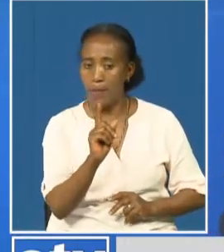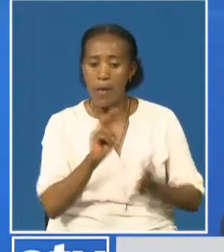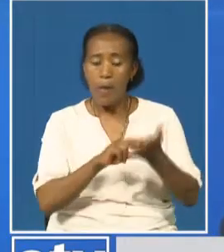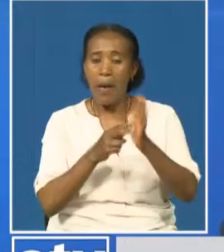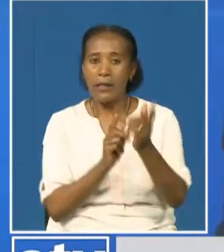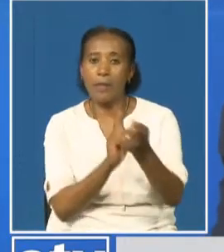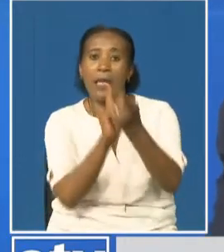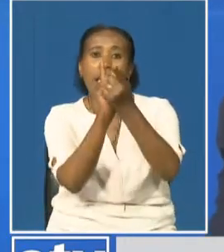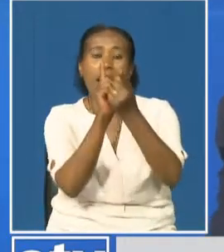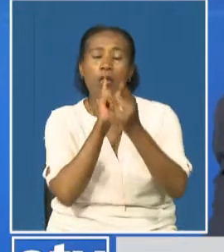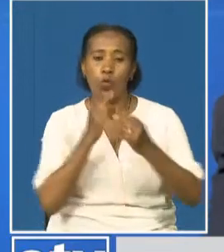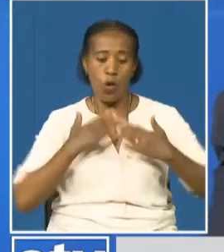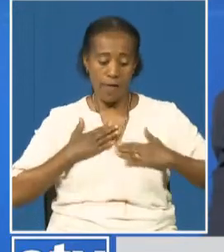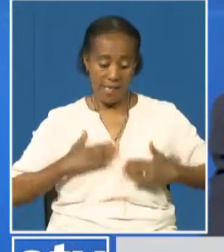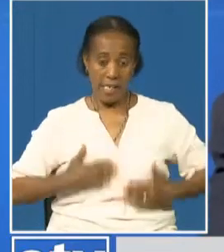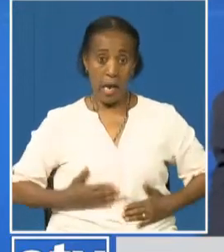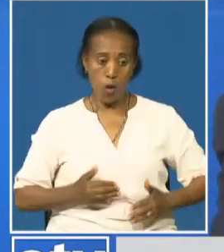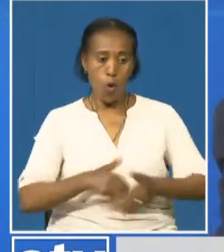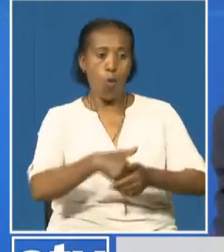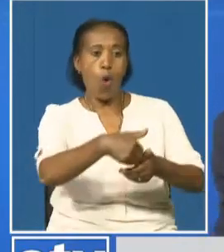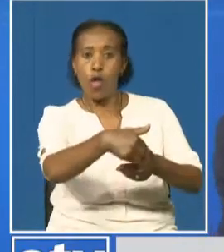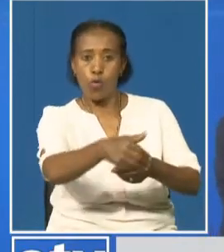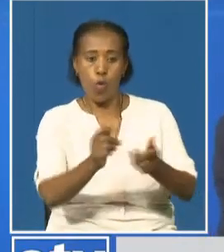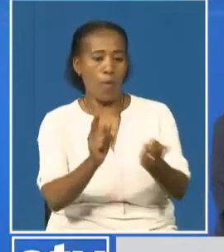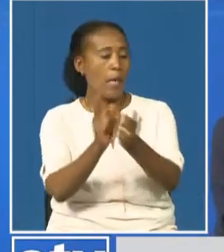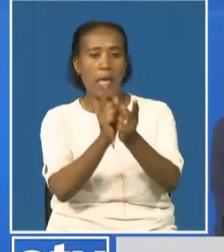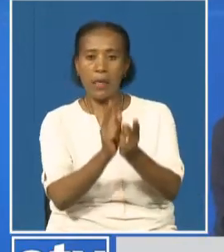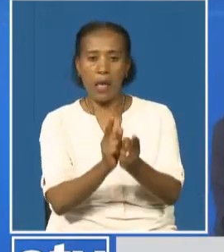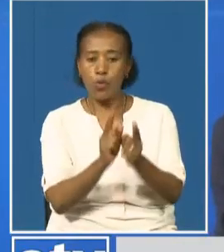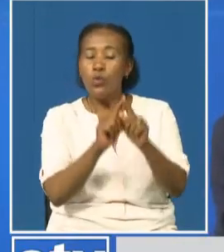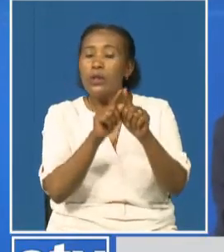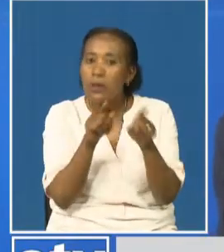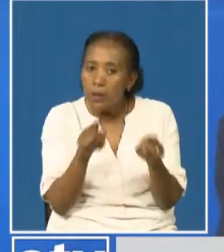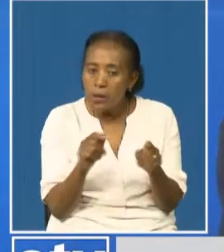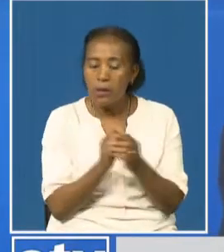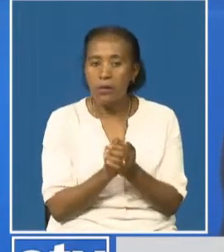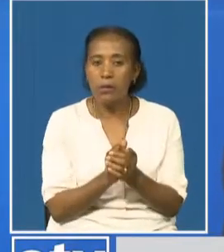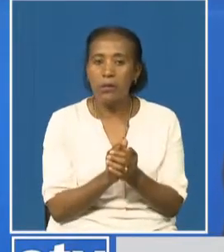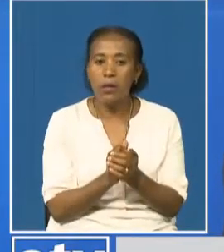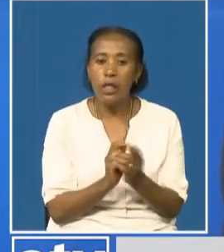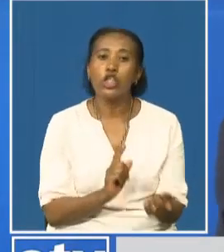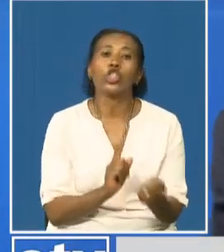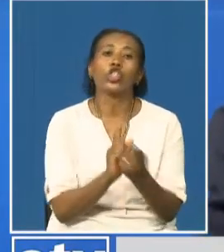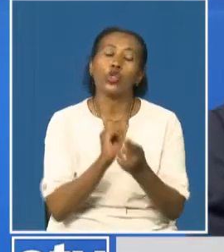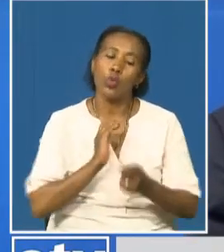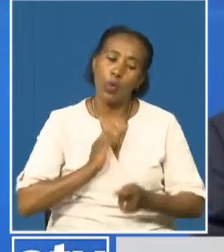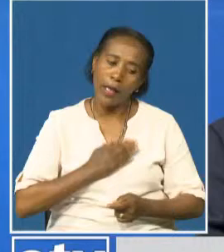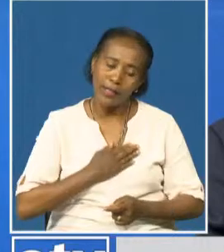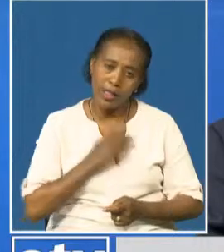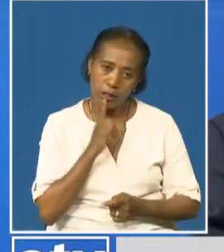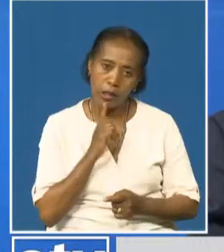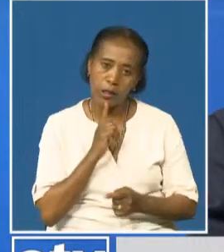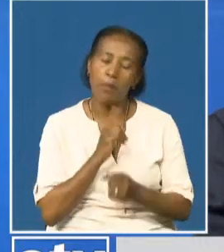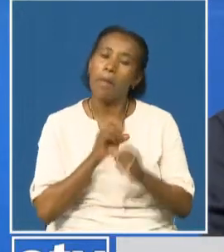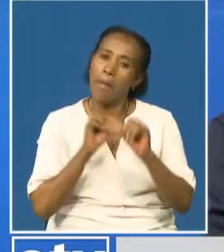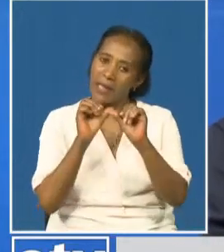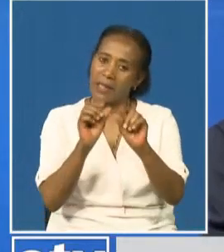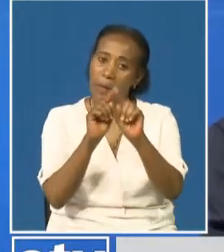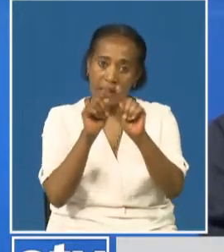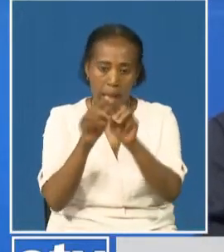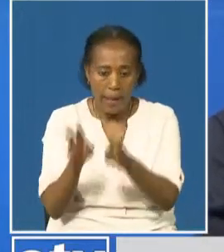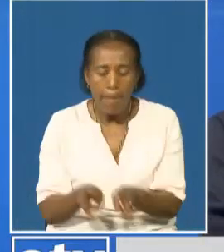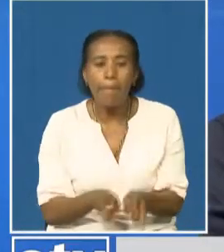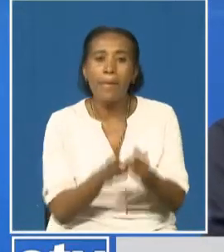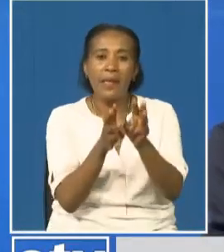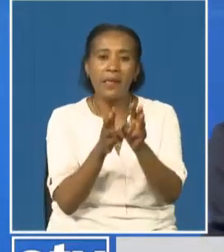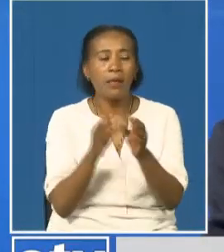ማለት መገናኘቱን ነው ፊዚካሊ ወጥቶ መገናኘቱን ነገር ግን ግንኙነታችንን ማስቀጠል በተለያየ